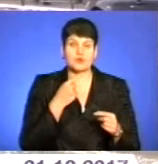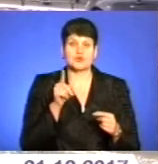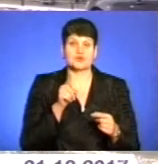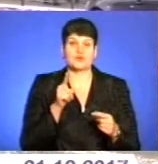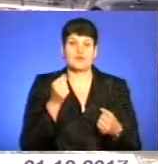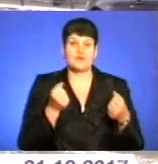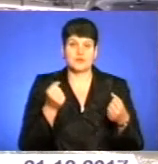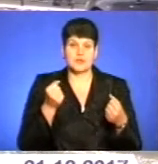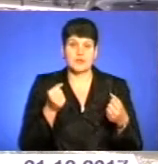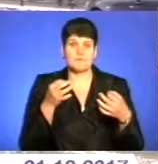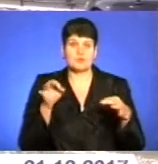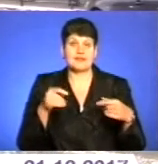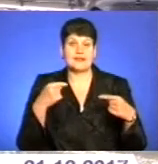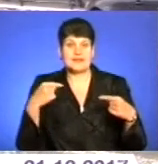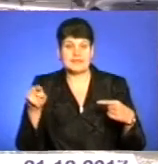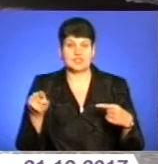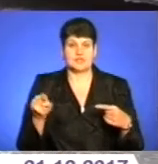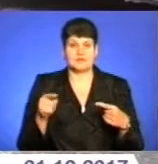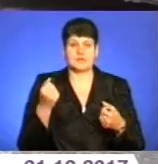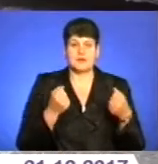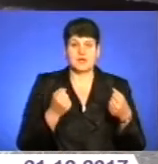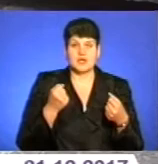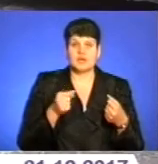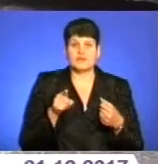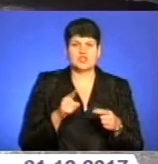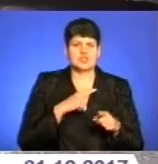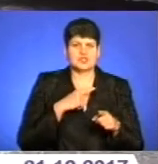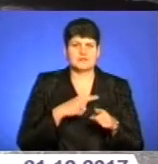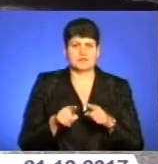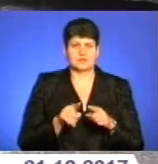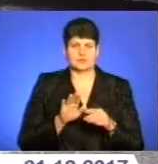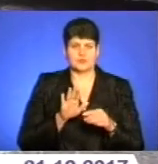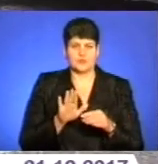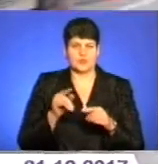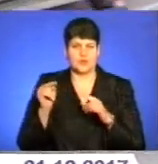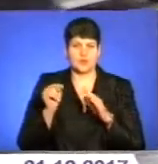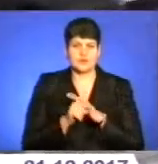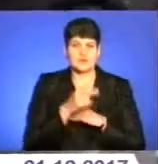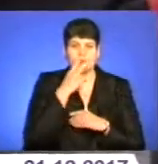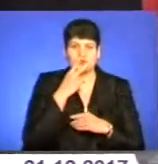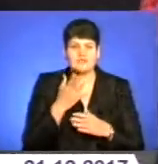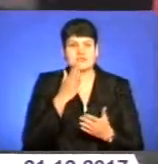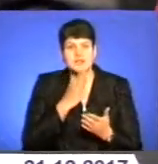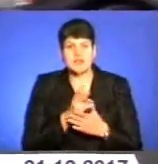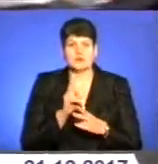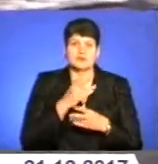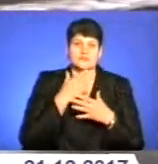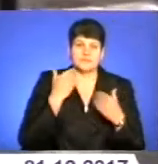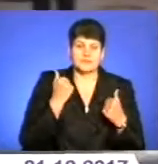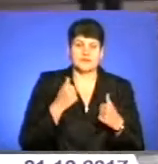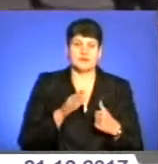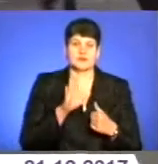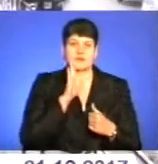іномарки пропускала інша автівка. І тому кермувальник різко та швидко рушив з місця, не глянувши, чи є хтось на переході. Від удару